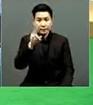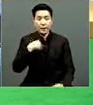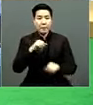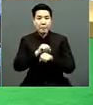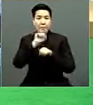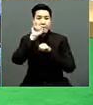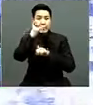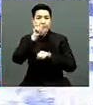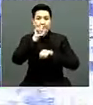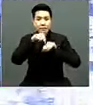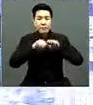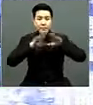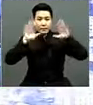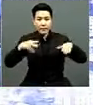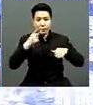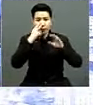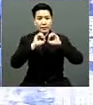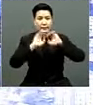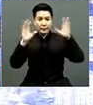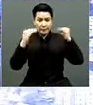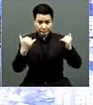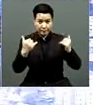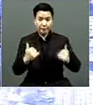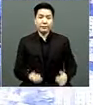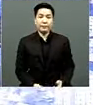ในราชกิจจาจะเห็นชัดเจนขึ้นครับครับ